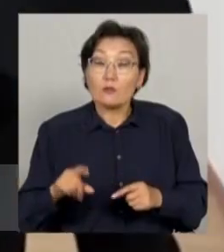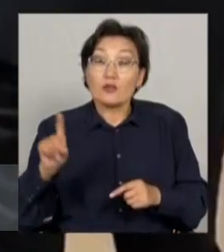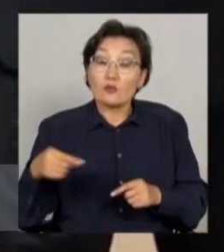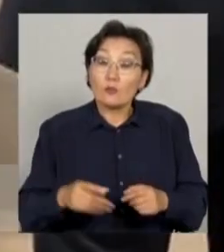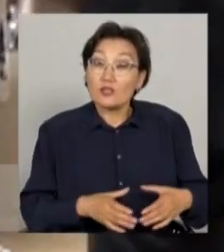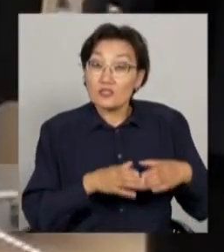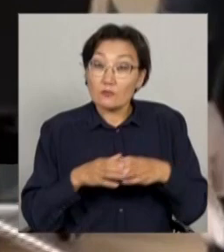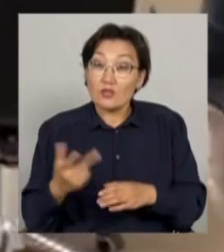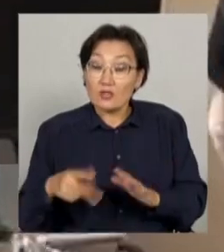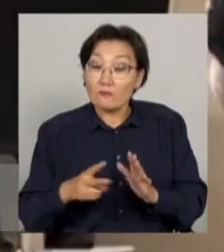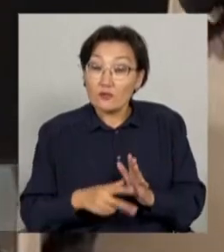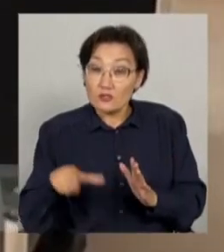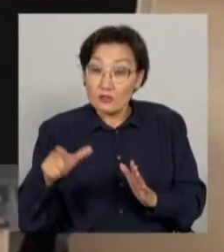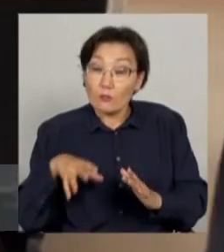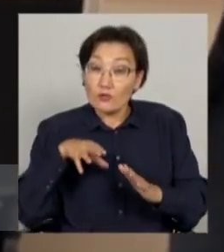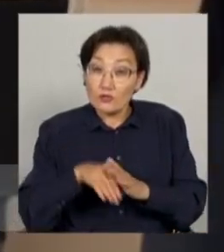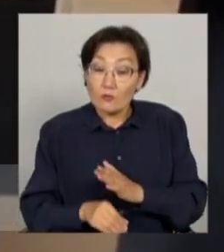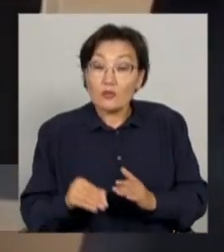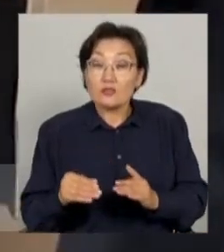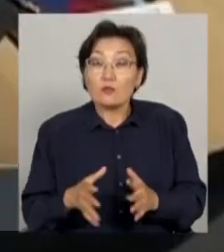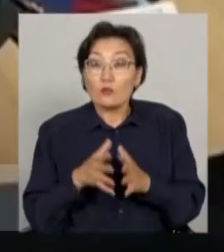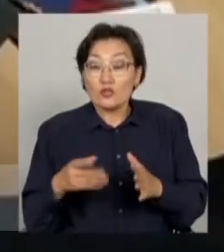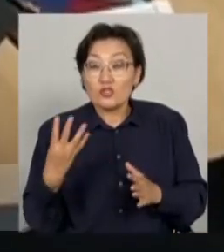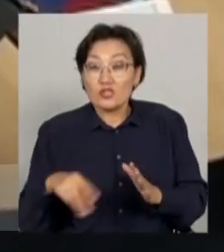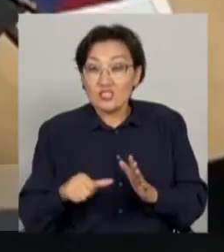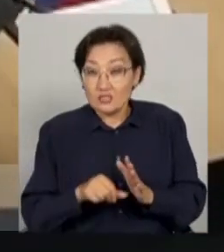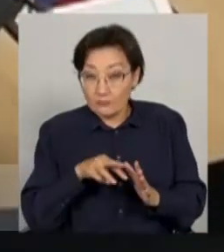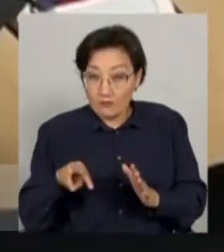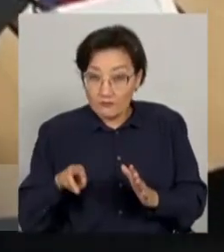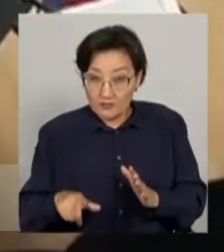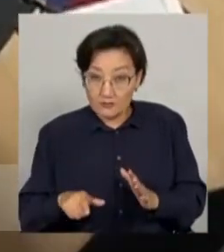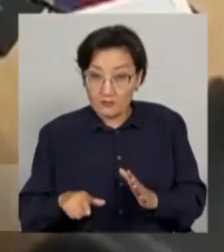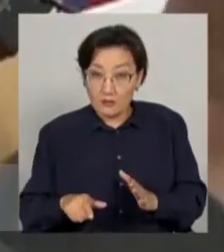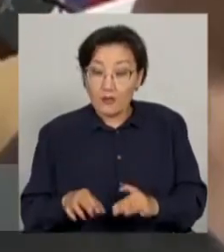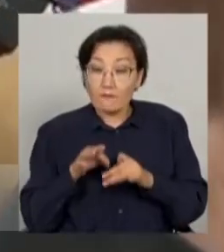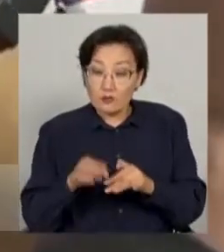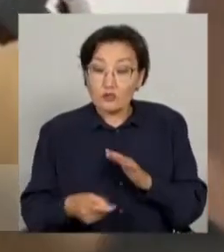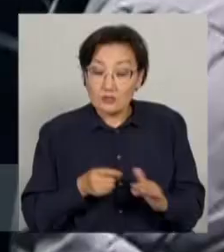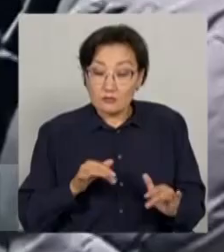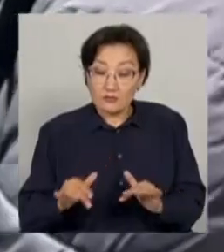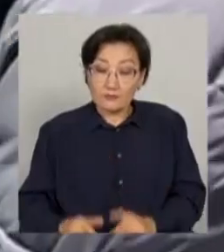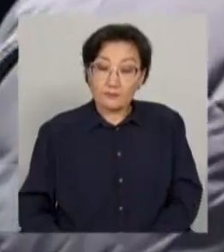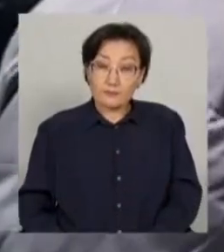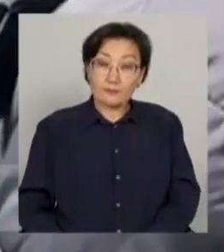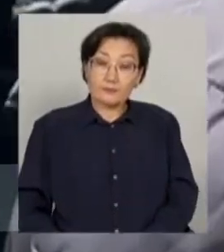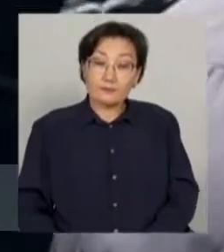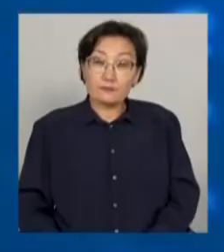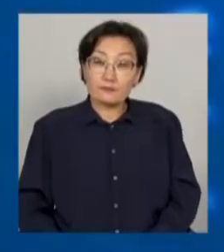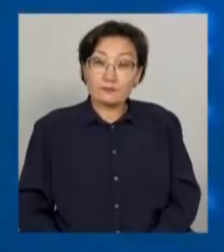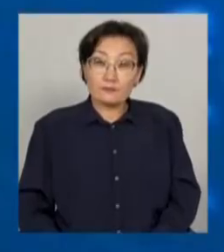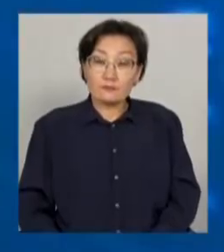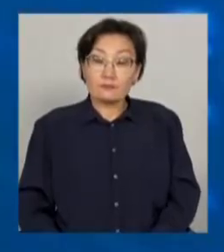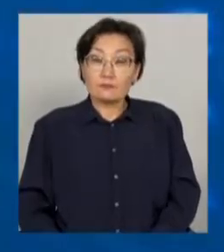в компанию 38 человек, вложивших в нее более 46 миллионов тенге. Ведется следствие.